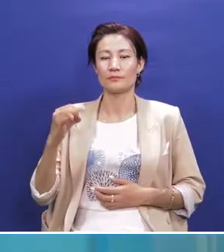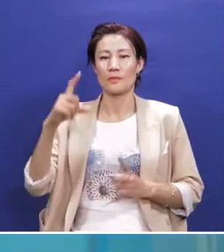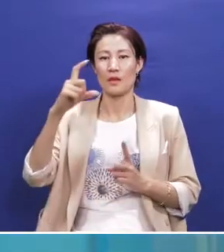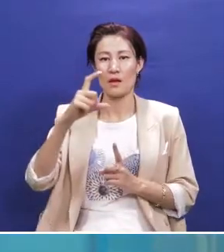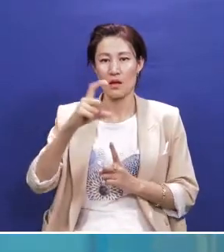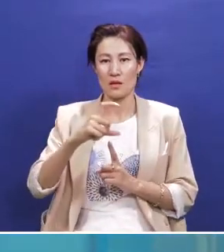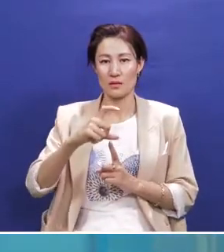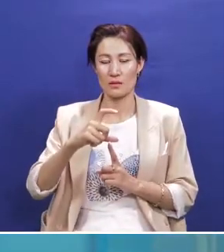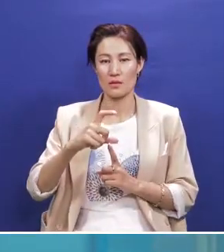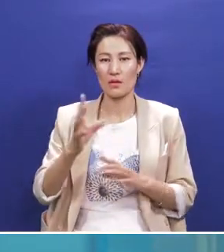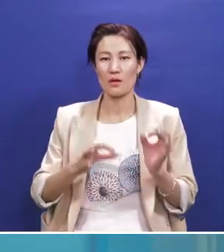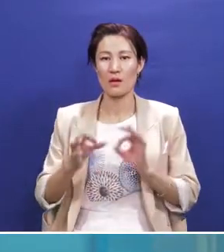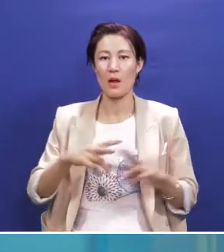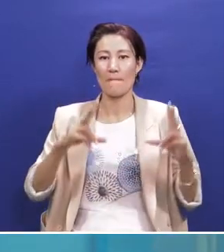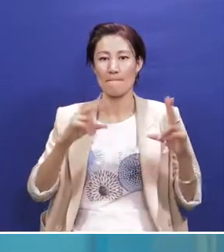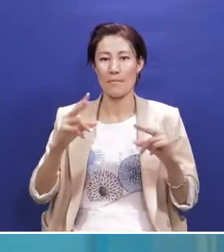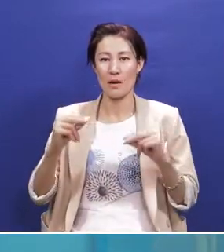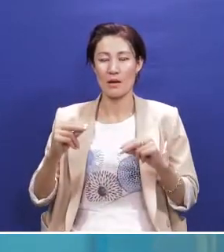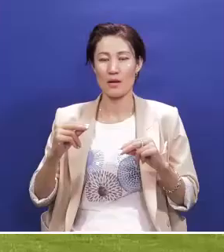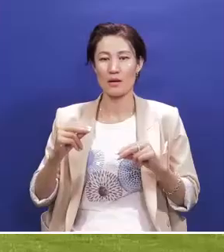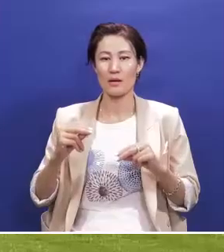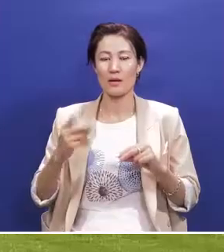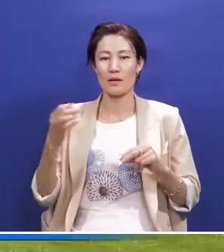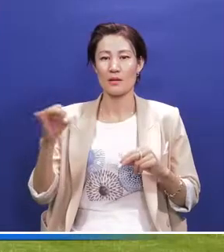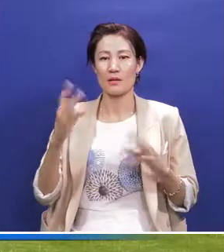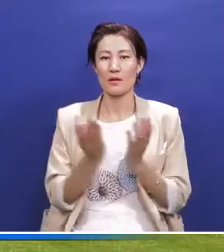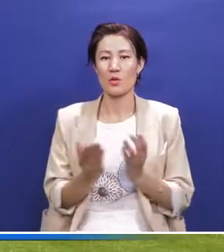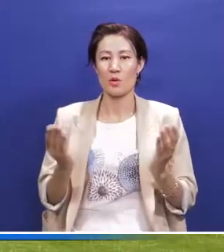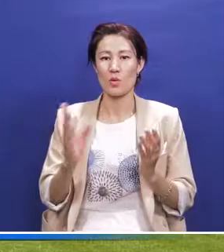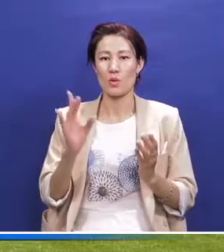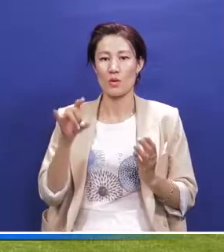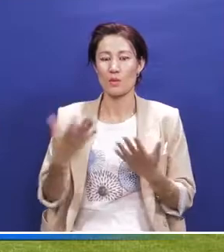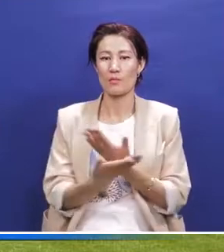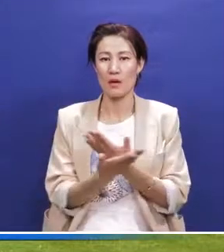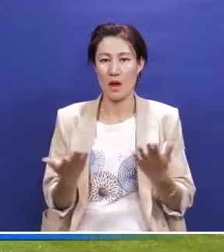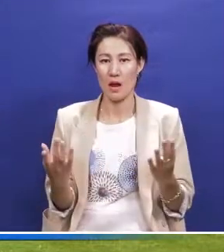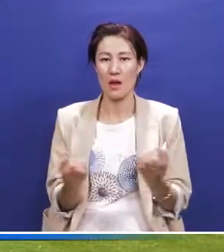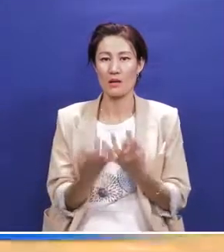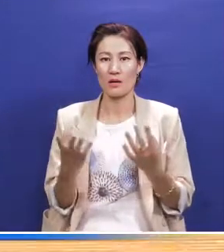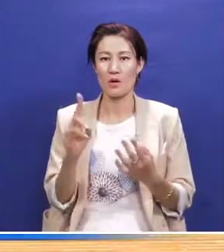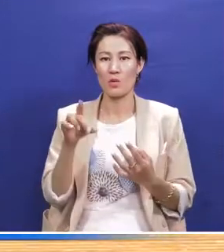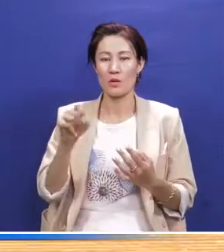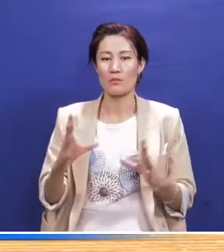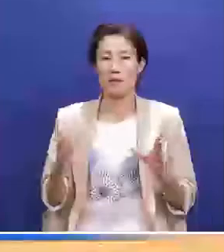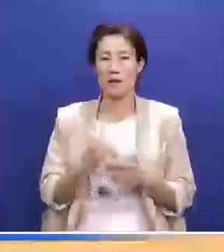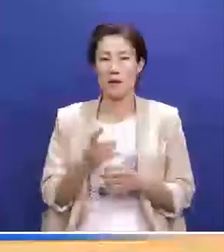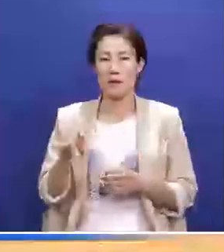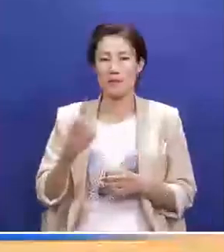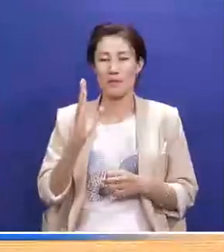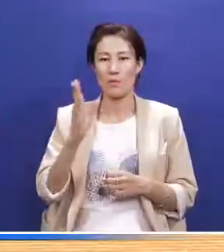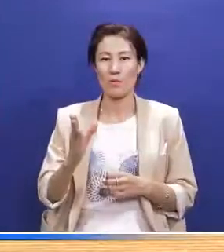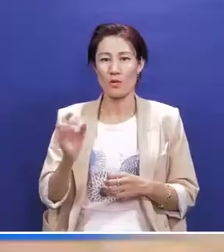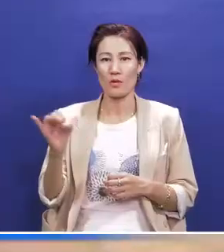Яссауи кесенесінде құт пен берекенің символы Тайқазан атты көрменің ашылу салтанаты өтті. Көрме елбасының болашаққа